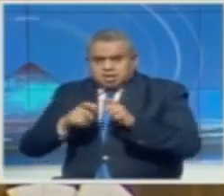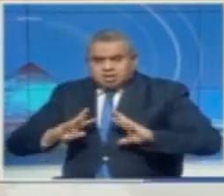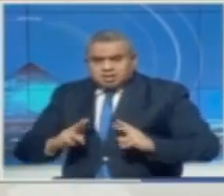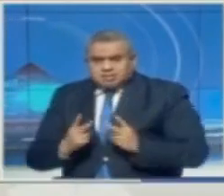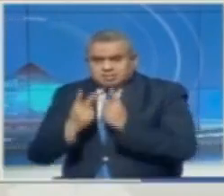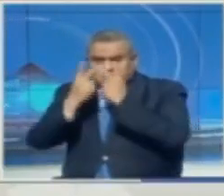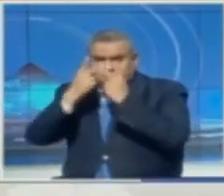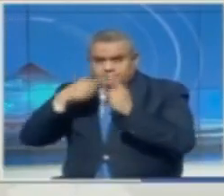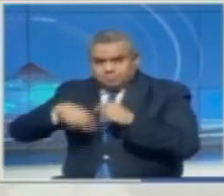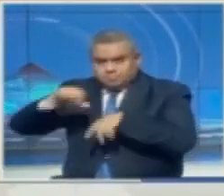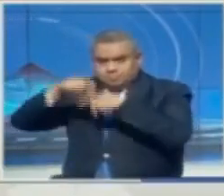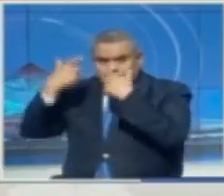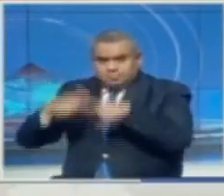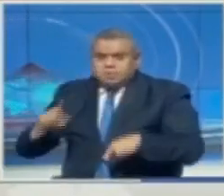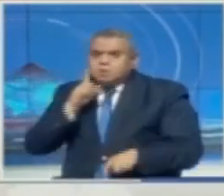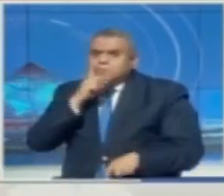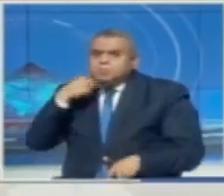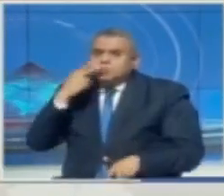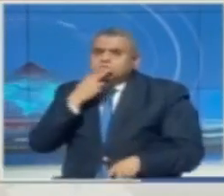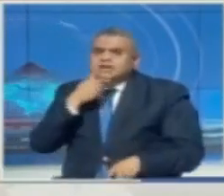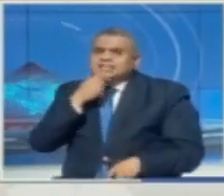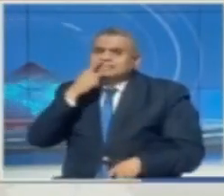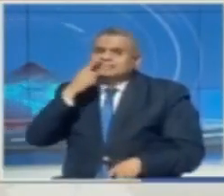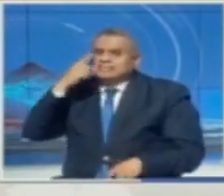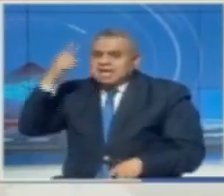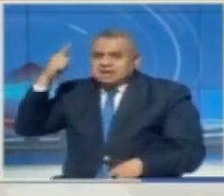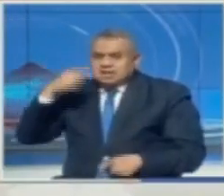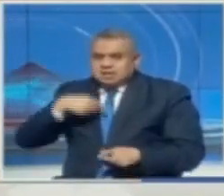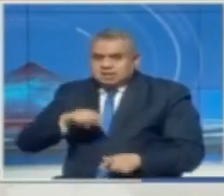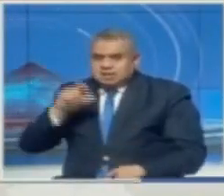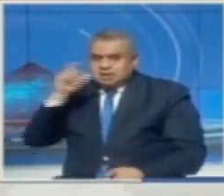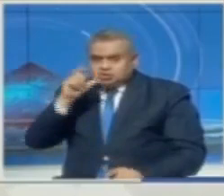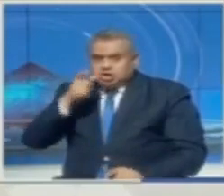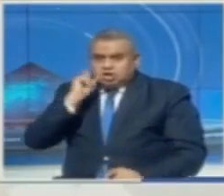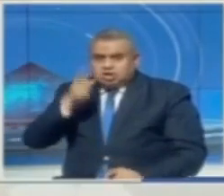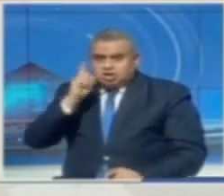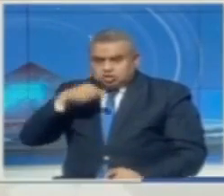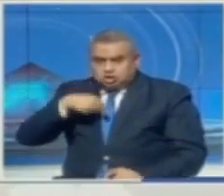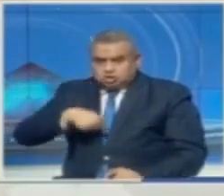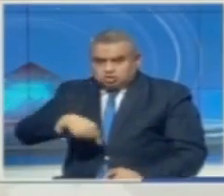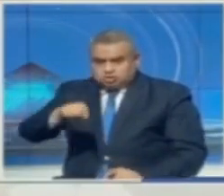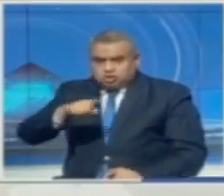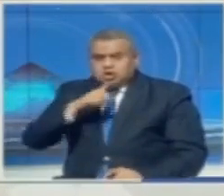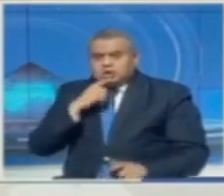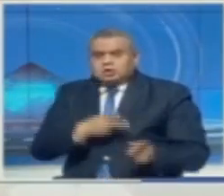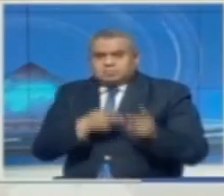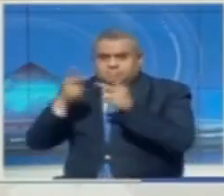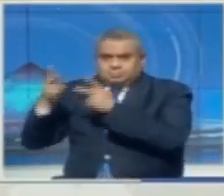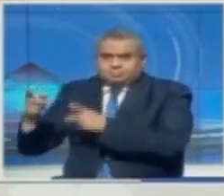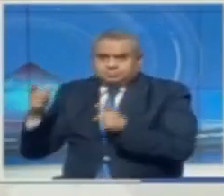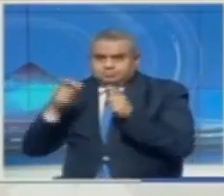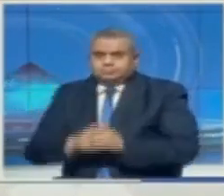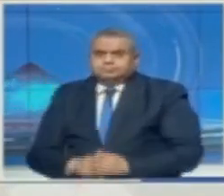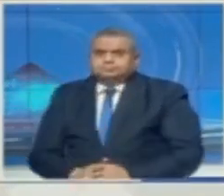المقبلة في موريتانيا إن شاء الله في شهر نوفمبر المقبل،